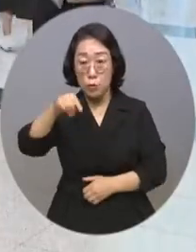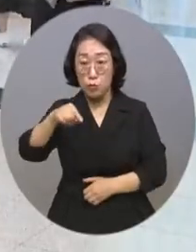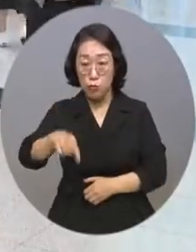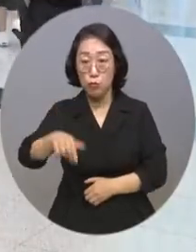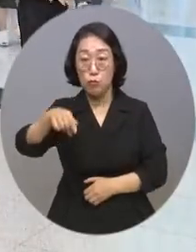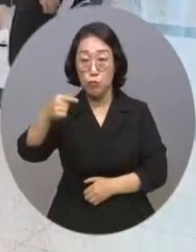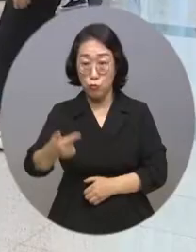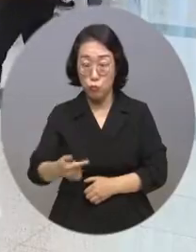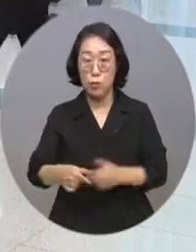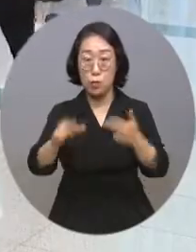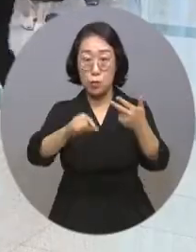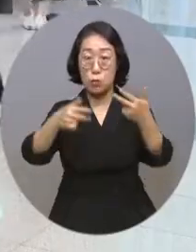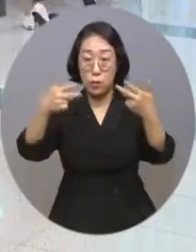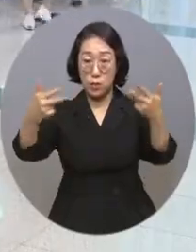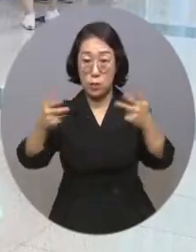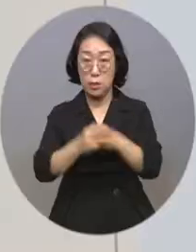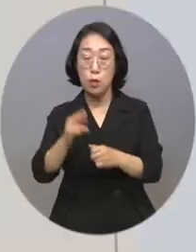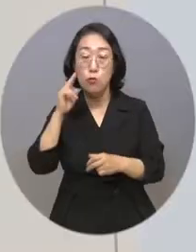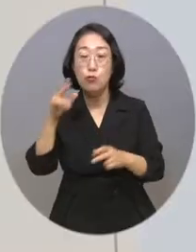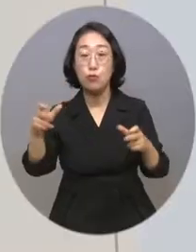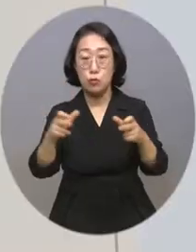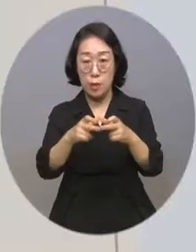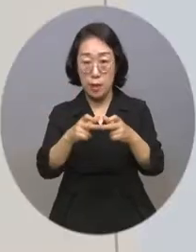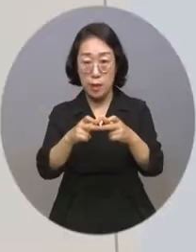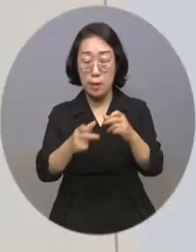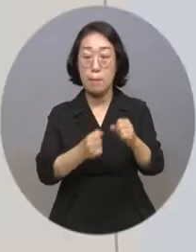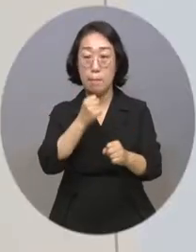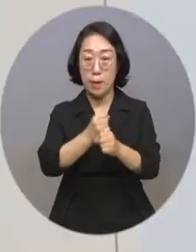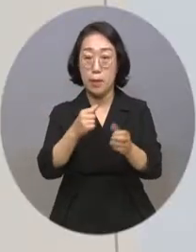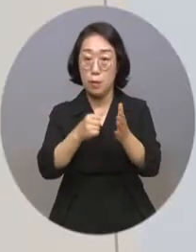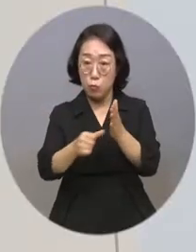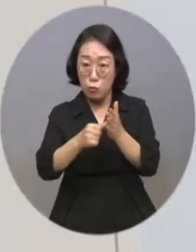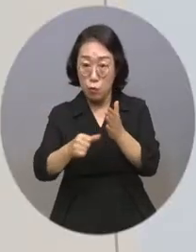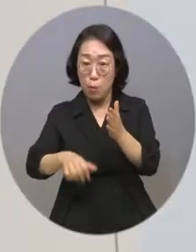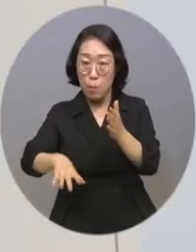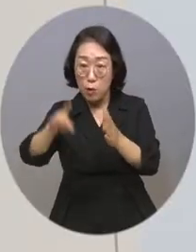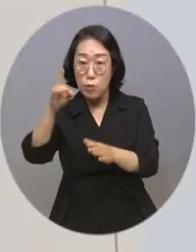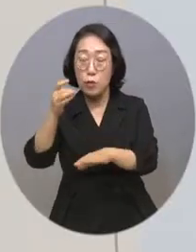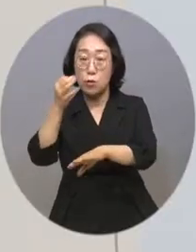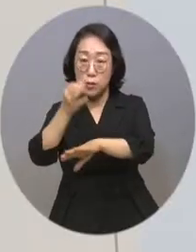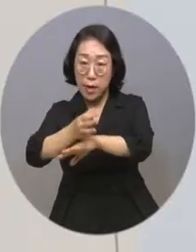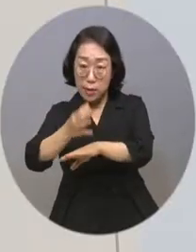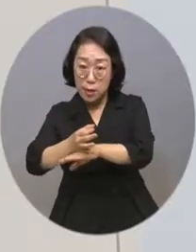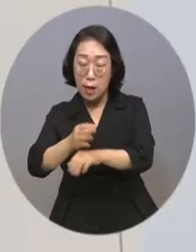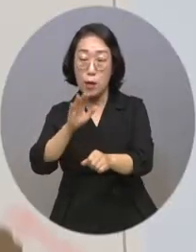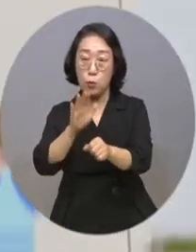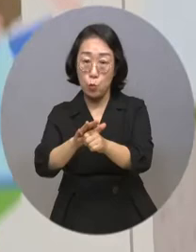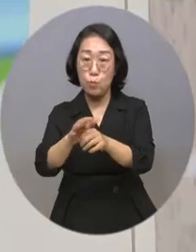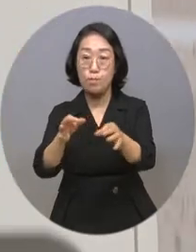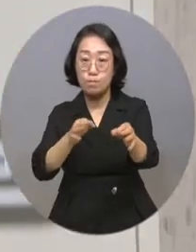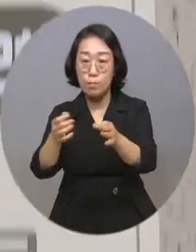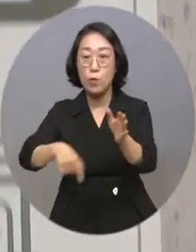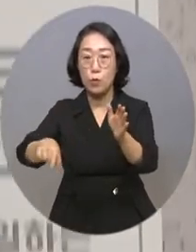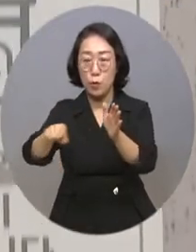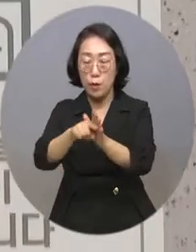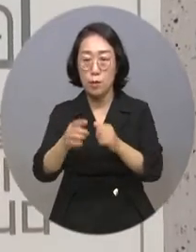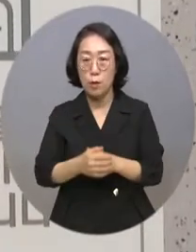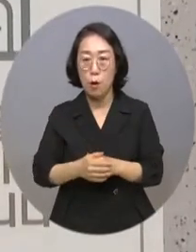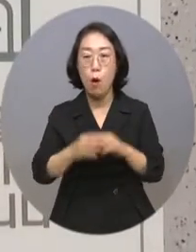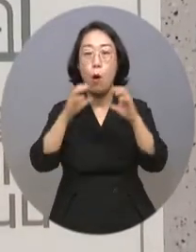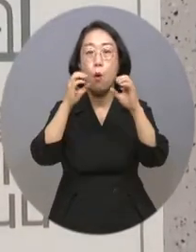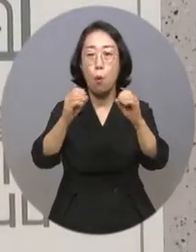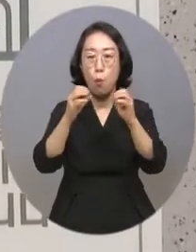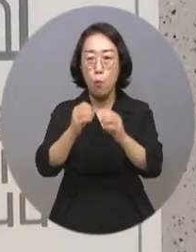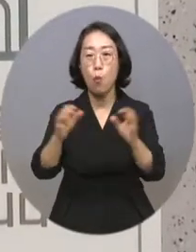7일 중증장애인 생산품 우선구매 활성화를 위해 장수군 총로비에서 장애인 생산품 홍보